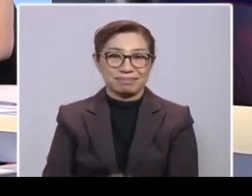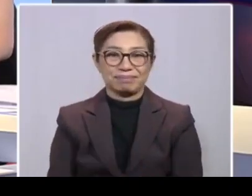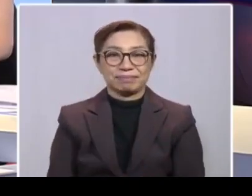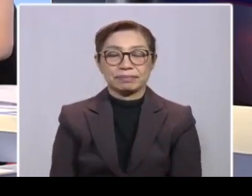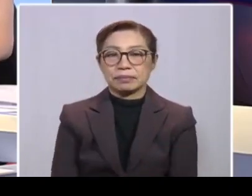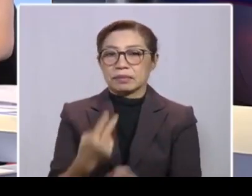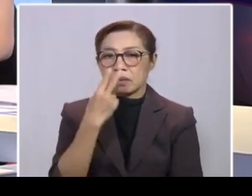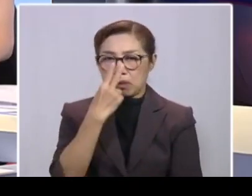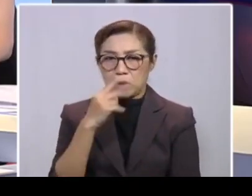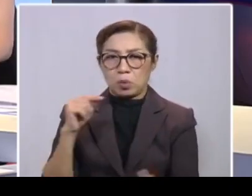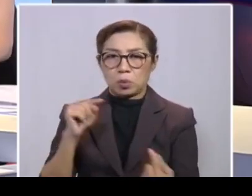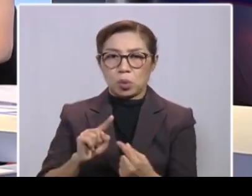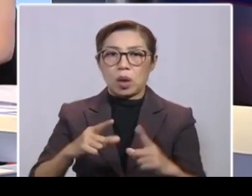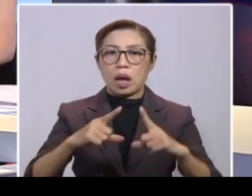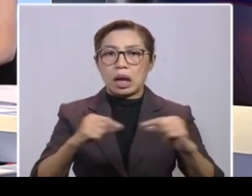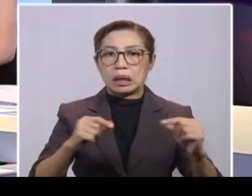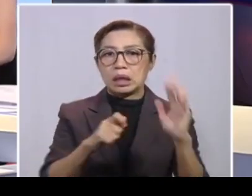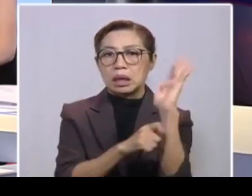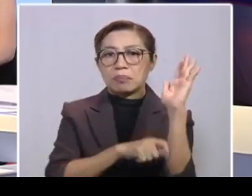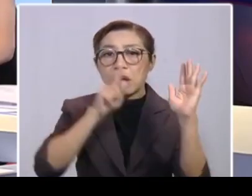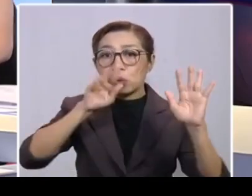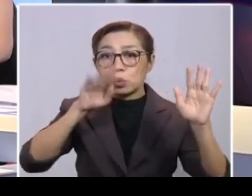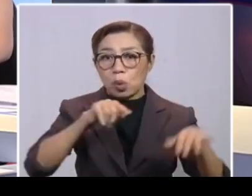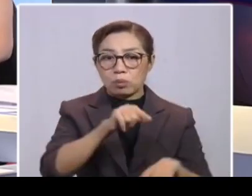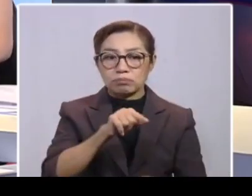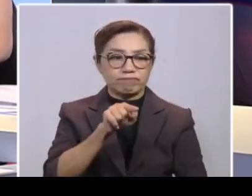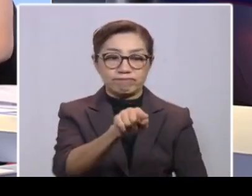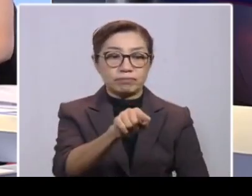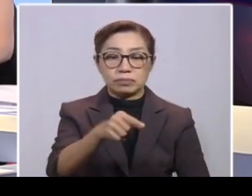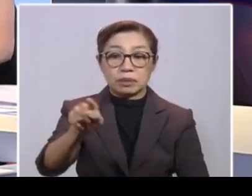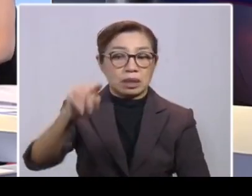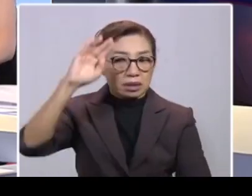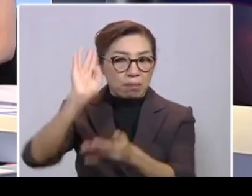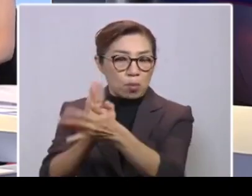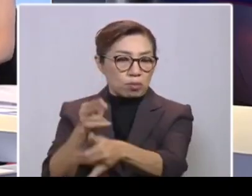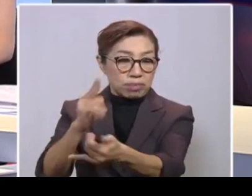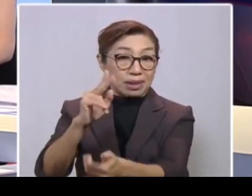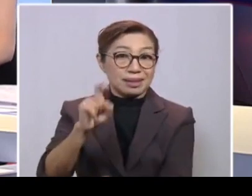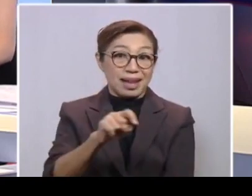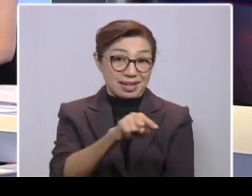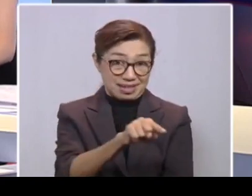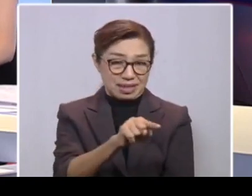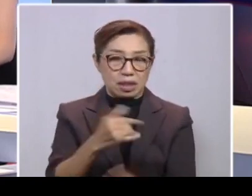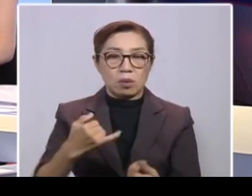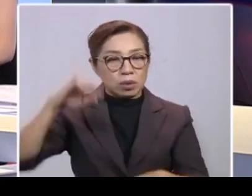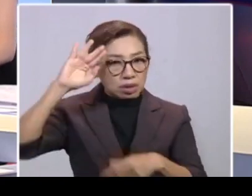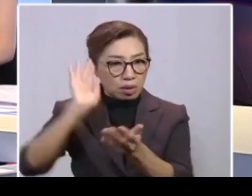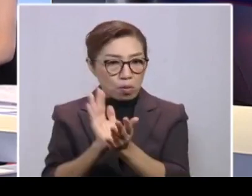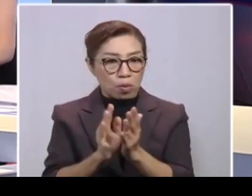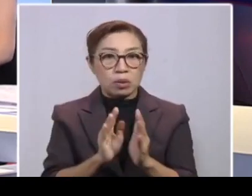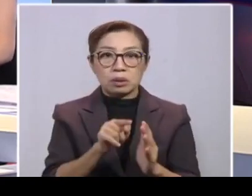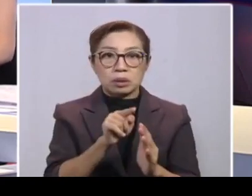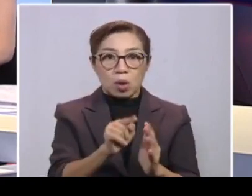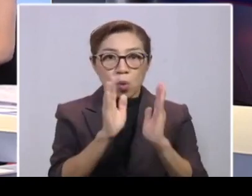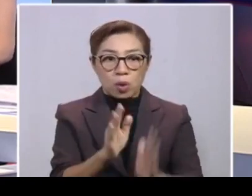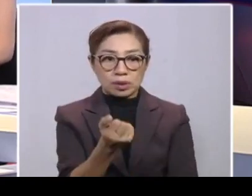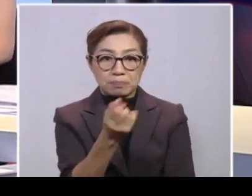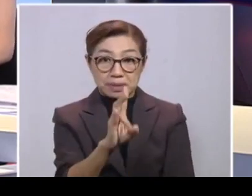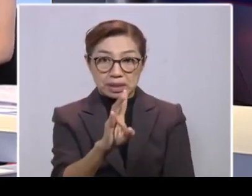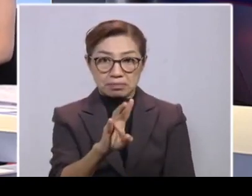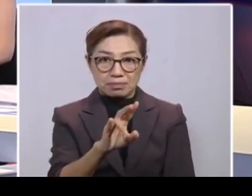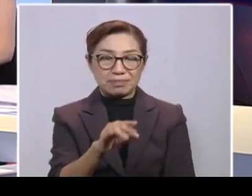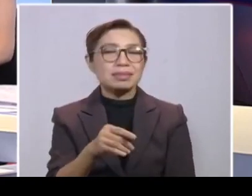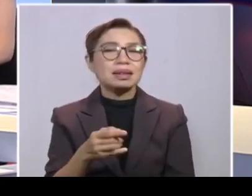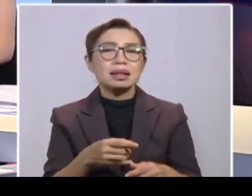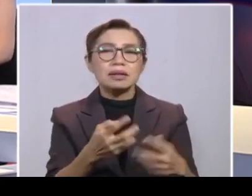คะเราไปติดตามความคืบหน้าคดีที่กำนันนกสั่งปลิดชีพสารวัตรแบงค์นะคะวันนี้มีการเรียกตำรวจ 17นายที่อยู่ในที่เกิดเหตุมาสอบ